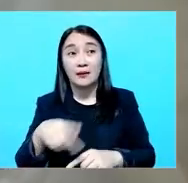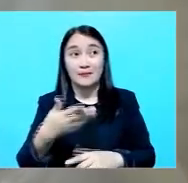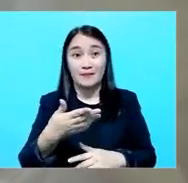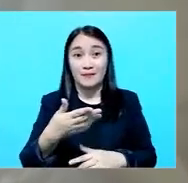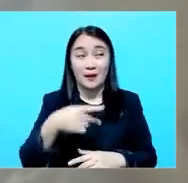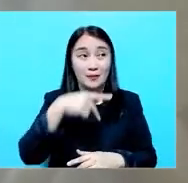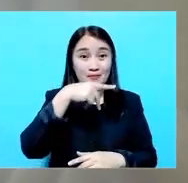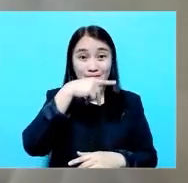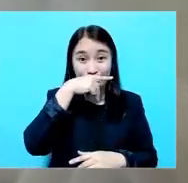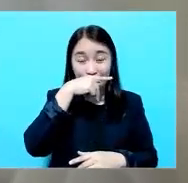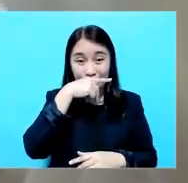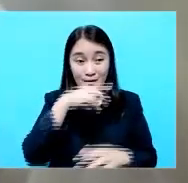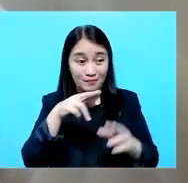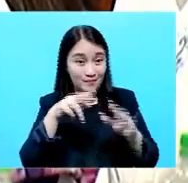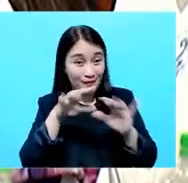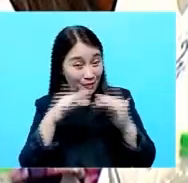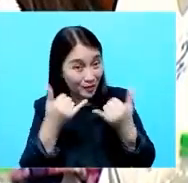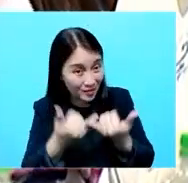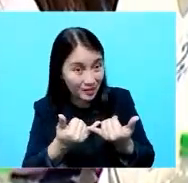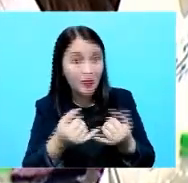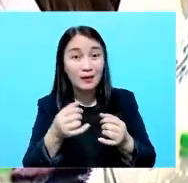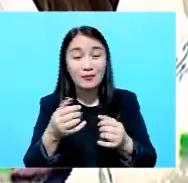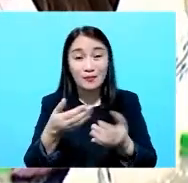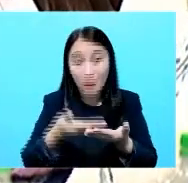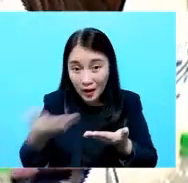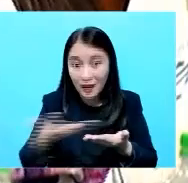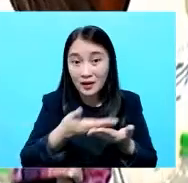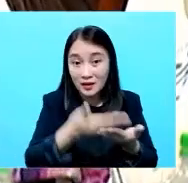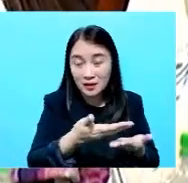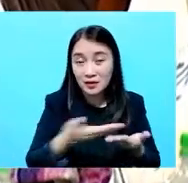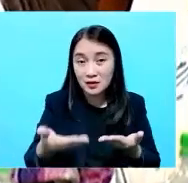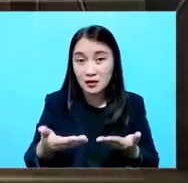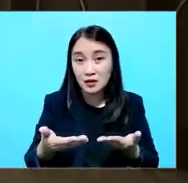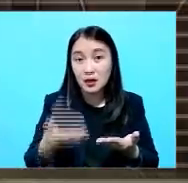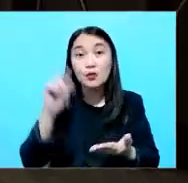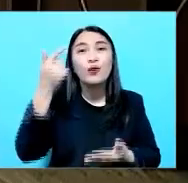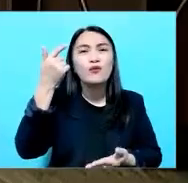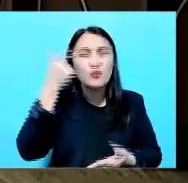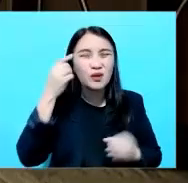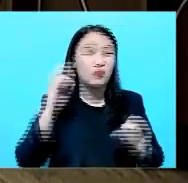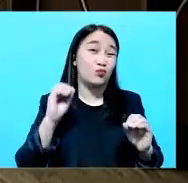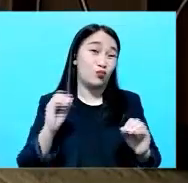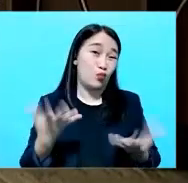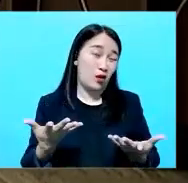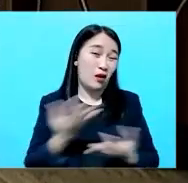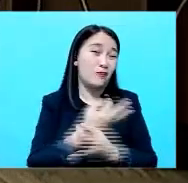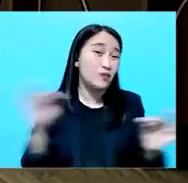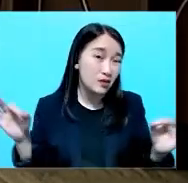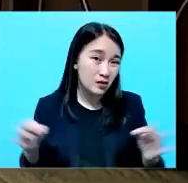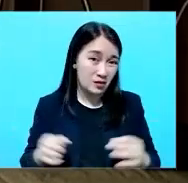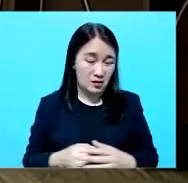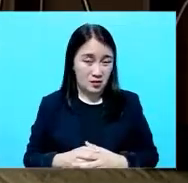So in other words, people are forced to buy because the government is not offering it. Sagot dyan ng